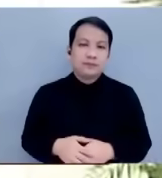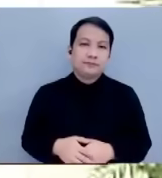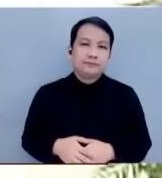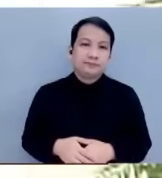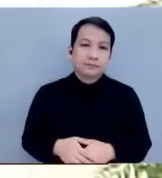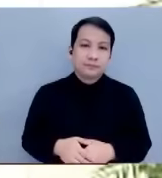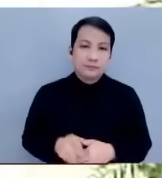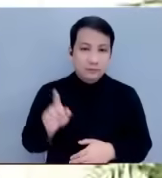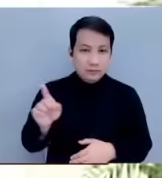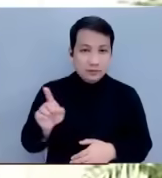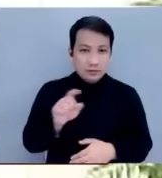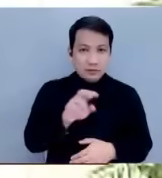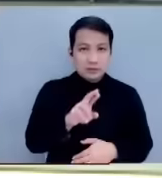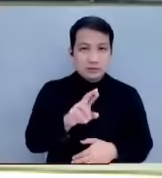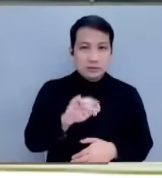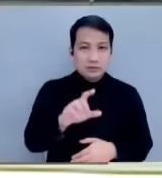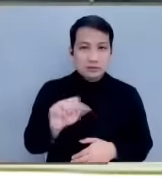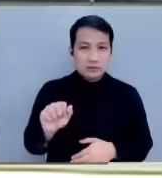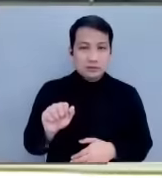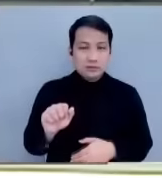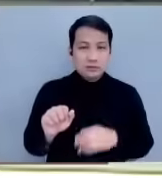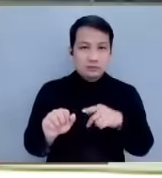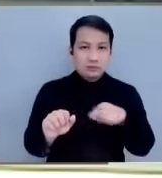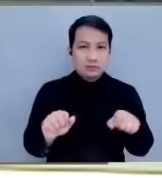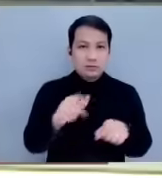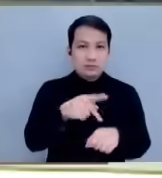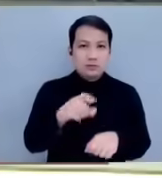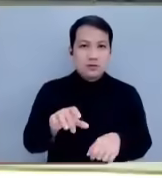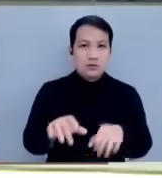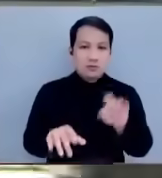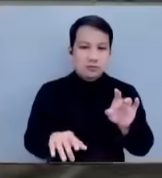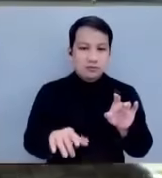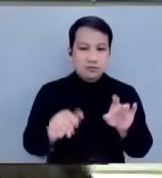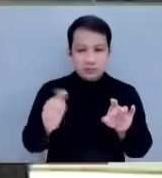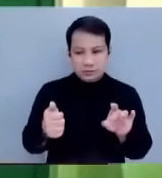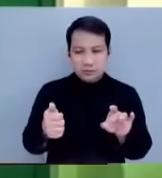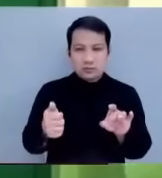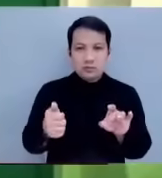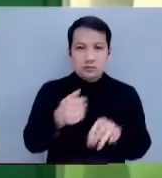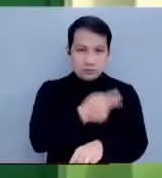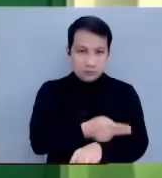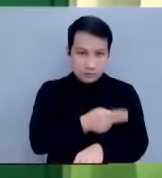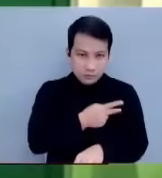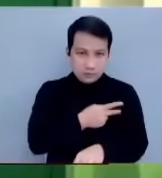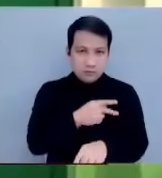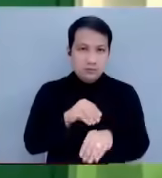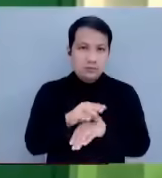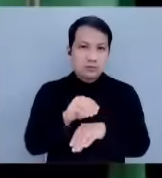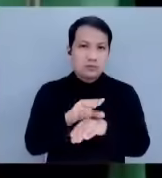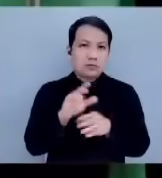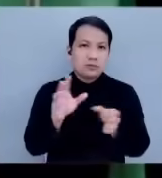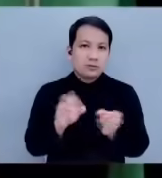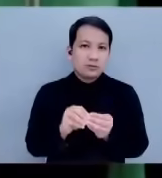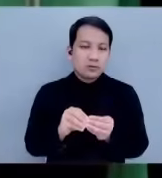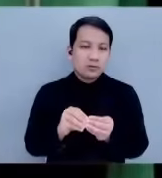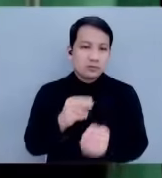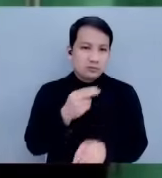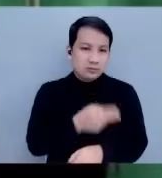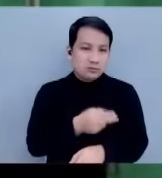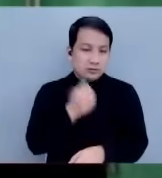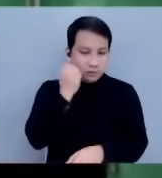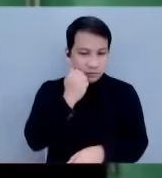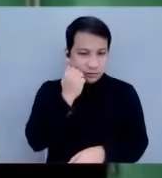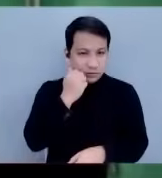Rizal Medical Center sa Pasig, 8 hanggang 10 pasyente ang nagpapakonsulta sa emergency room araw-araw dahil sa iba't